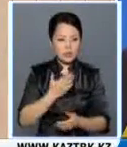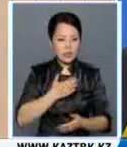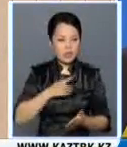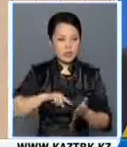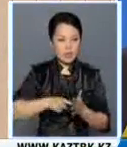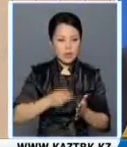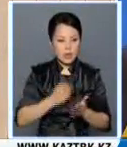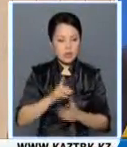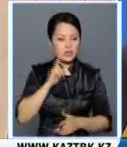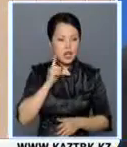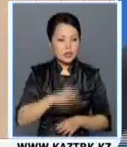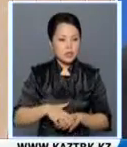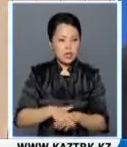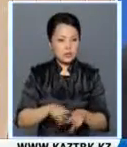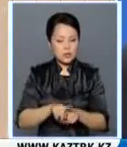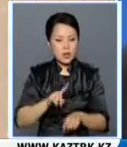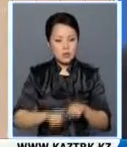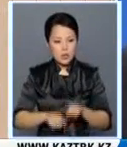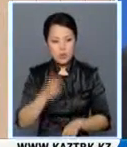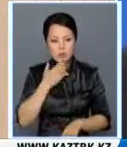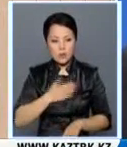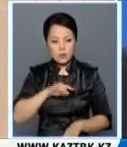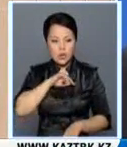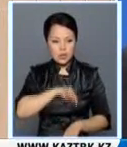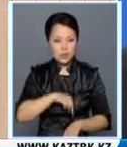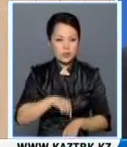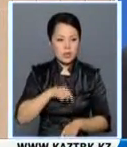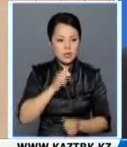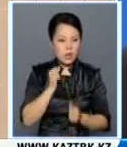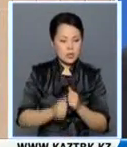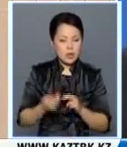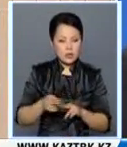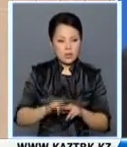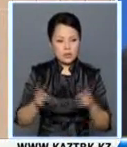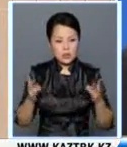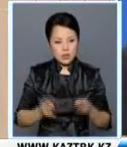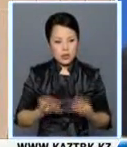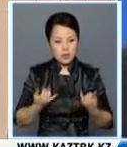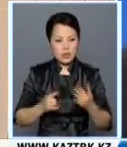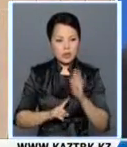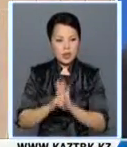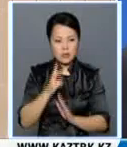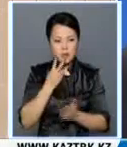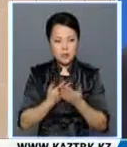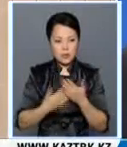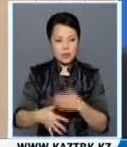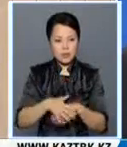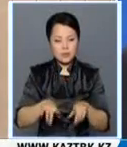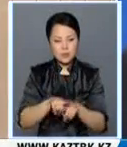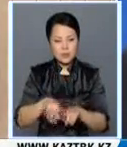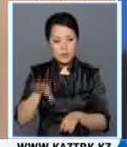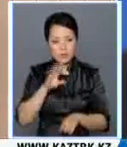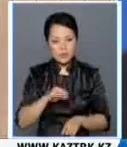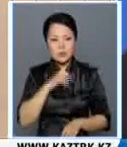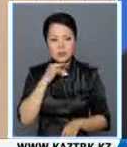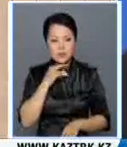жастарымызға патриоттық, рухтық тәрбие. Әрине өкінішті, балам орнында жоқ. Дегенмен де Алланың